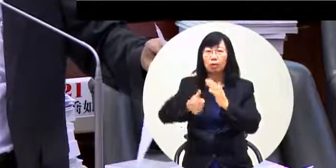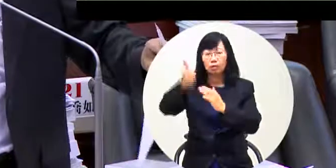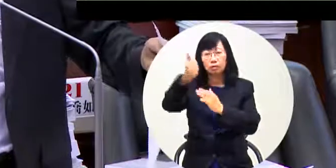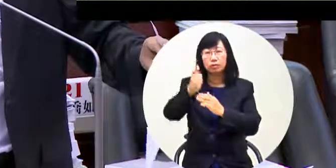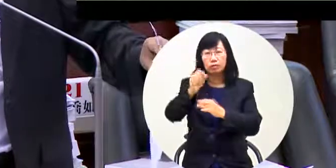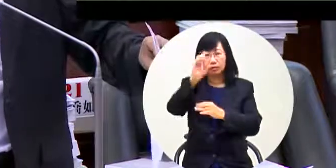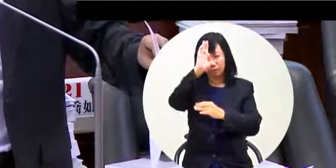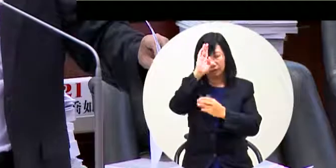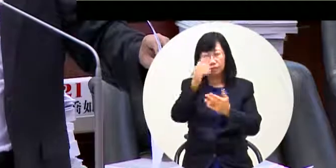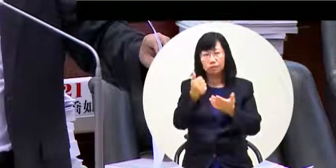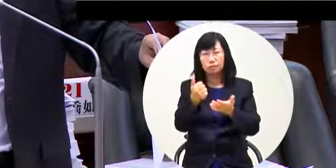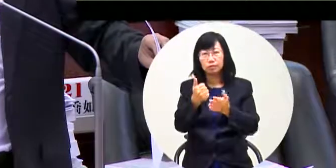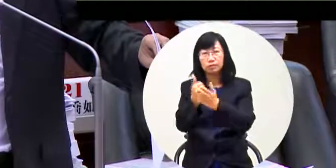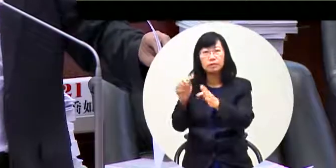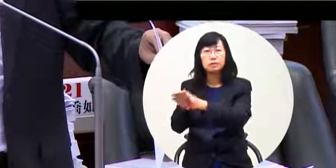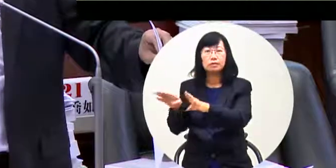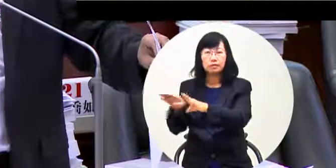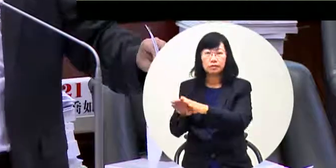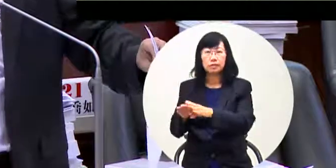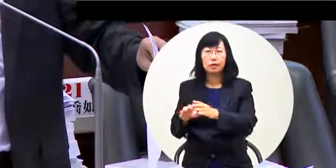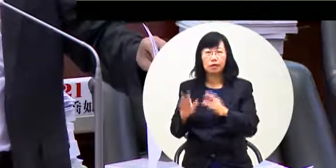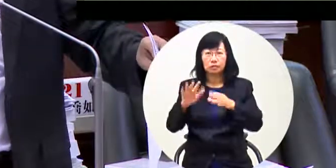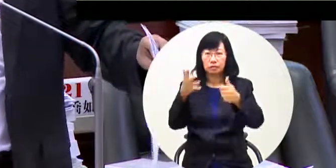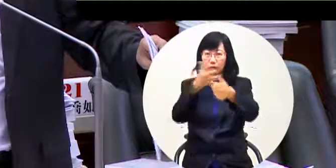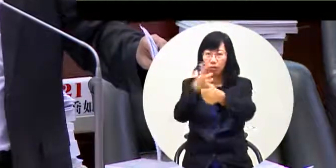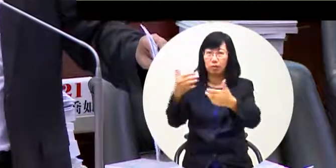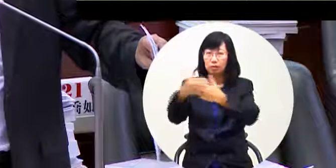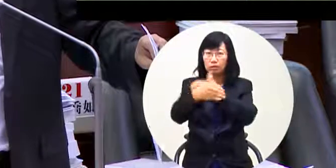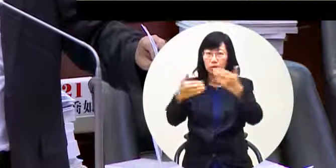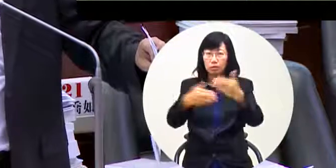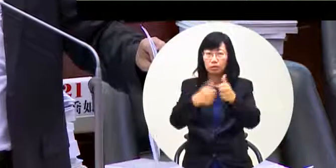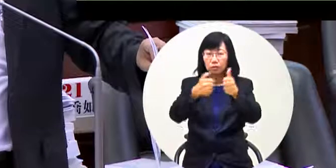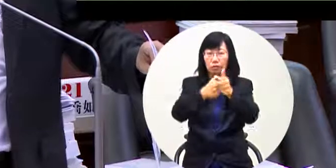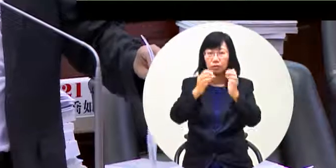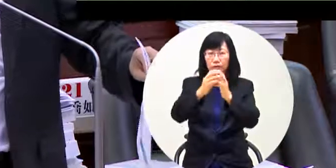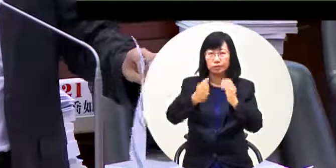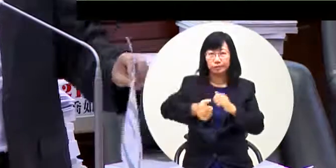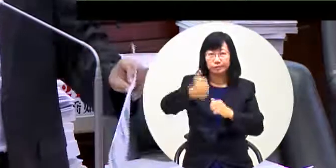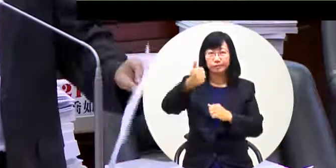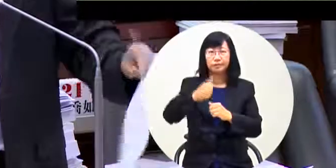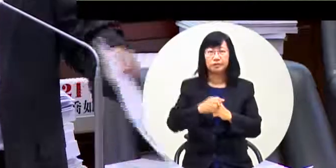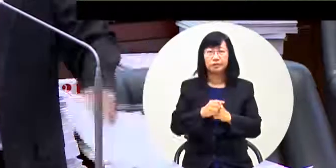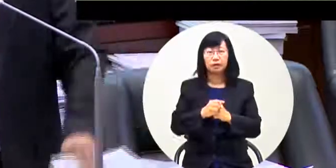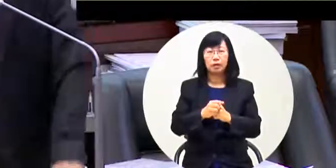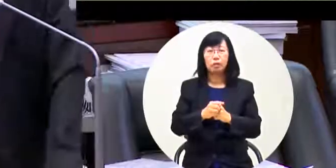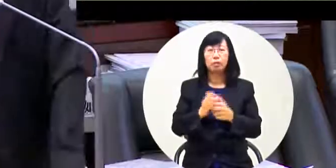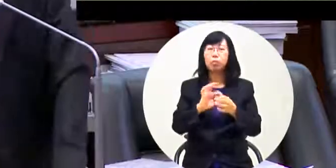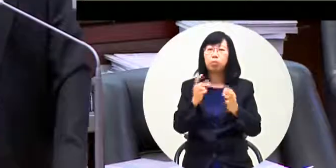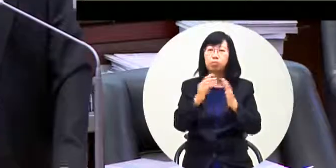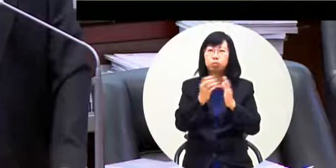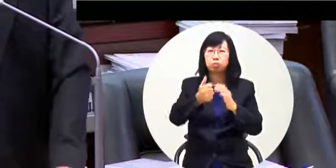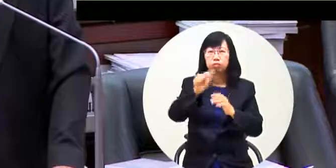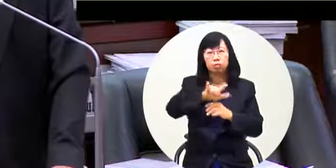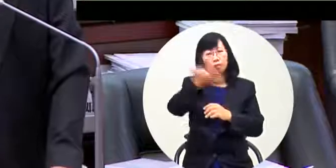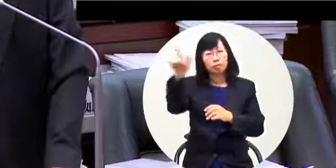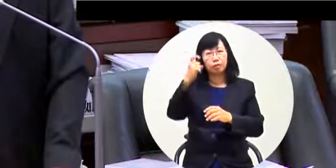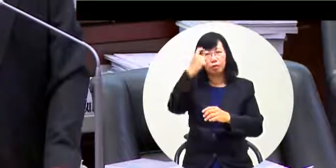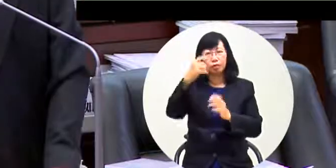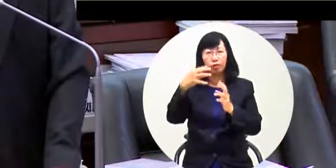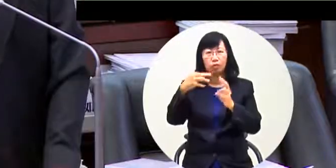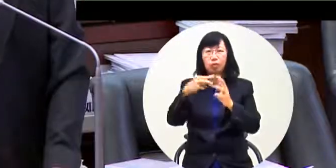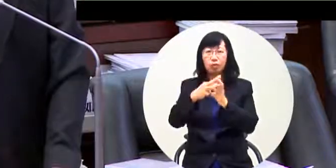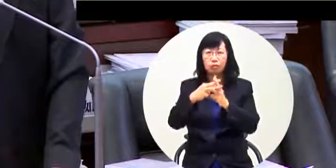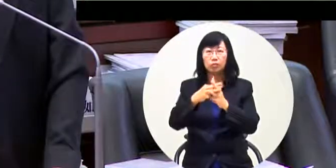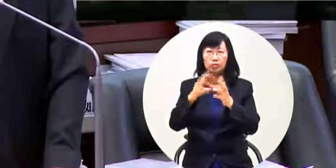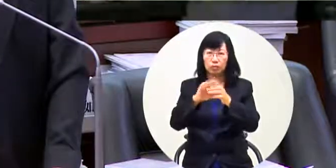交通局的副局长，副局长，潘姐，你那个带你的主管来，我要问一个问